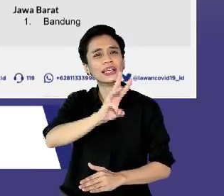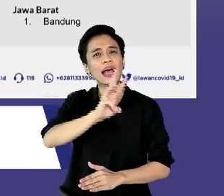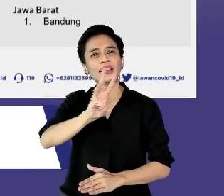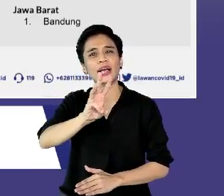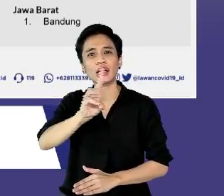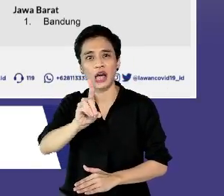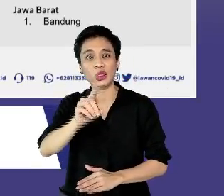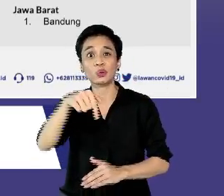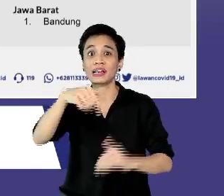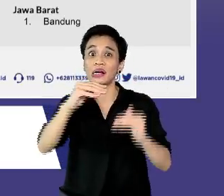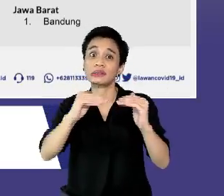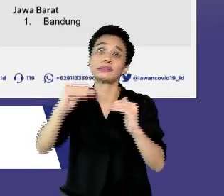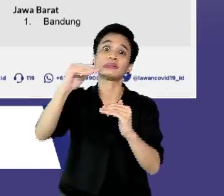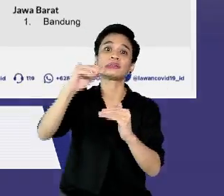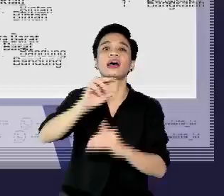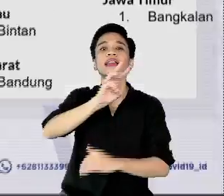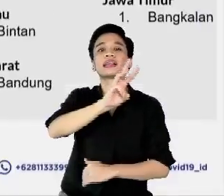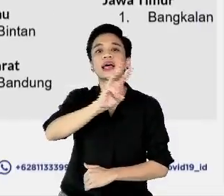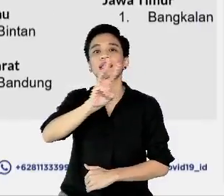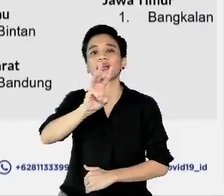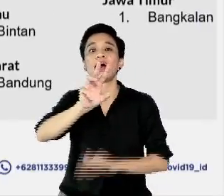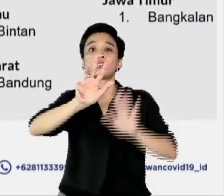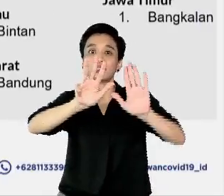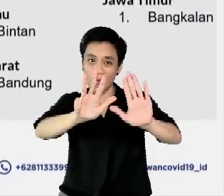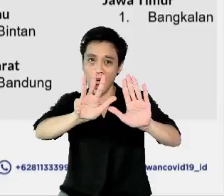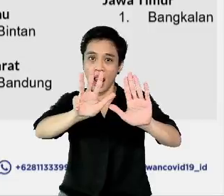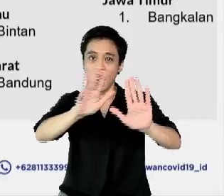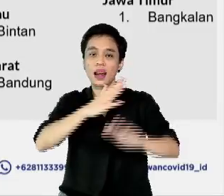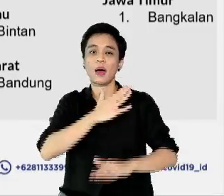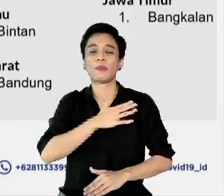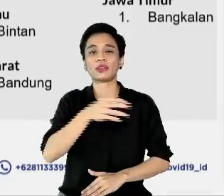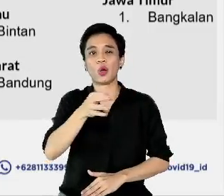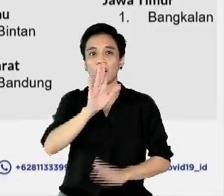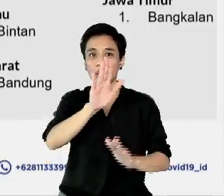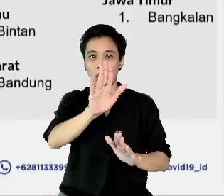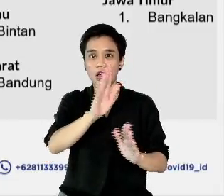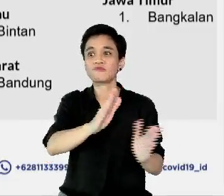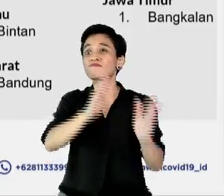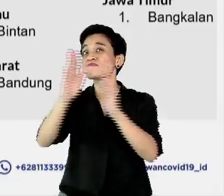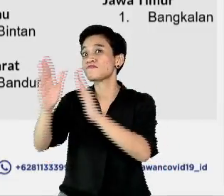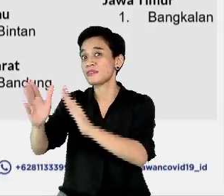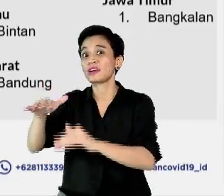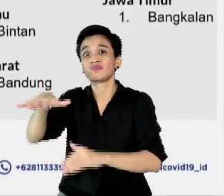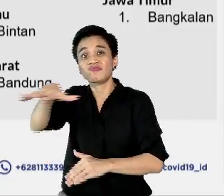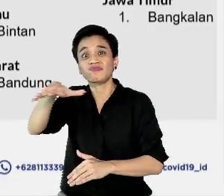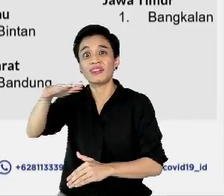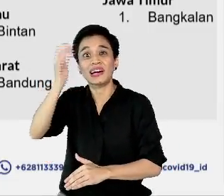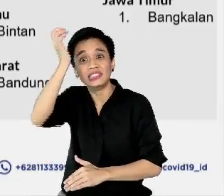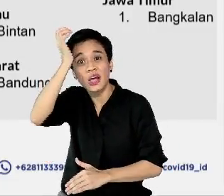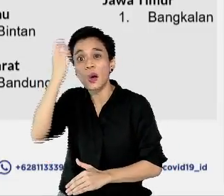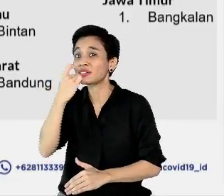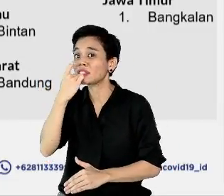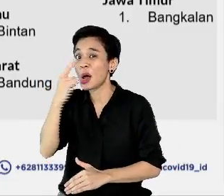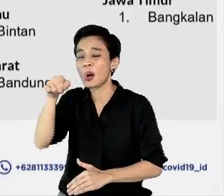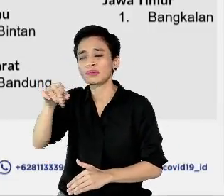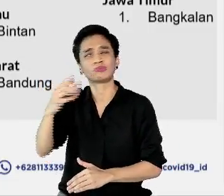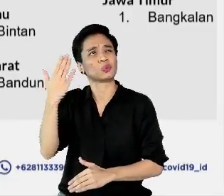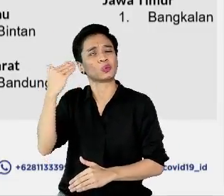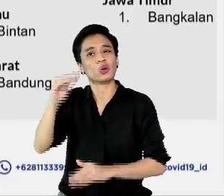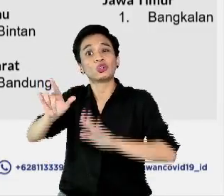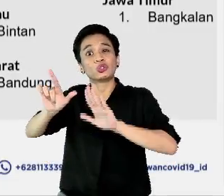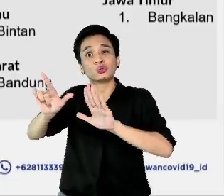331 menjadi 339 kabupaten kota, dan zona hijau dari